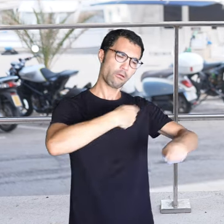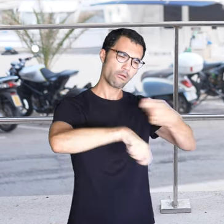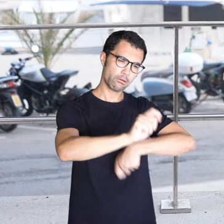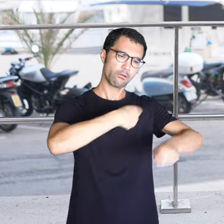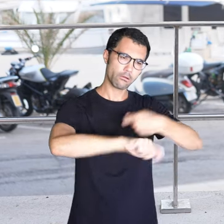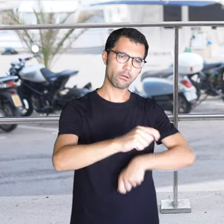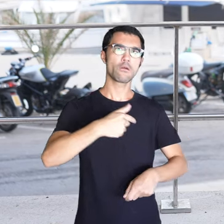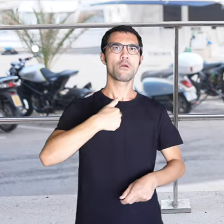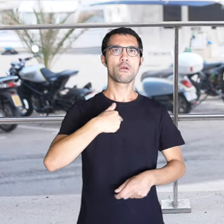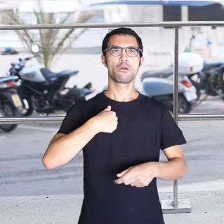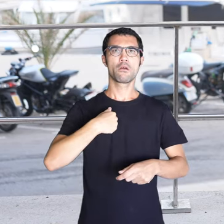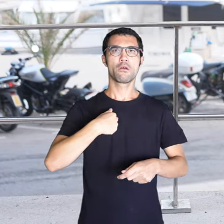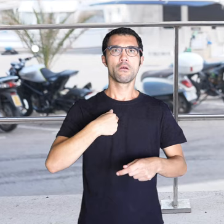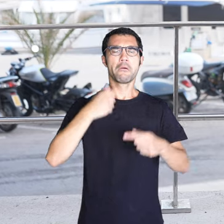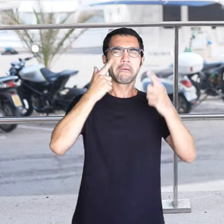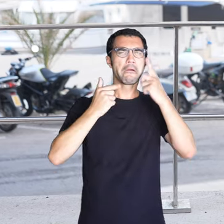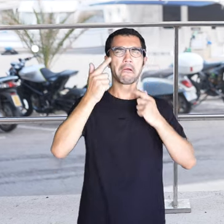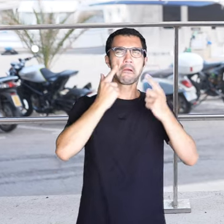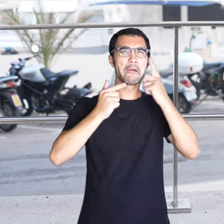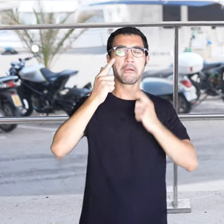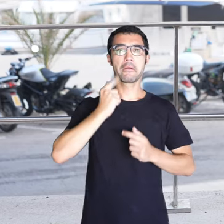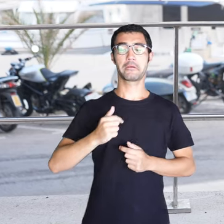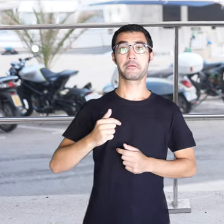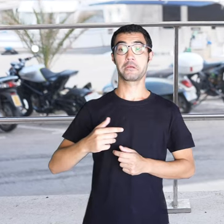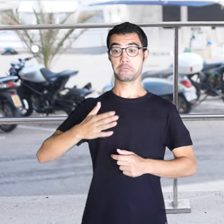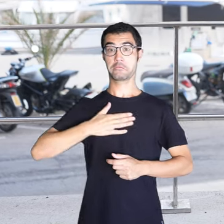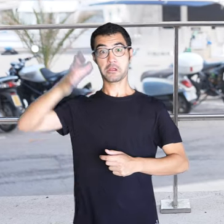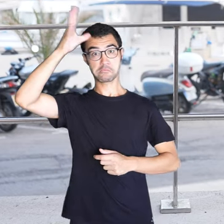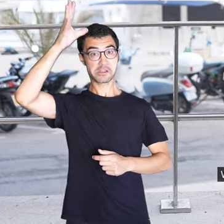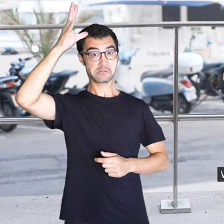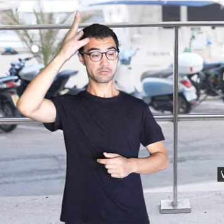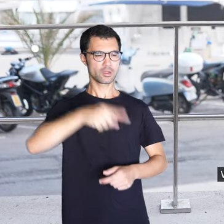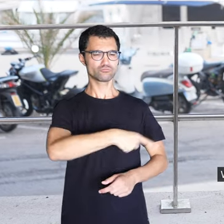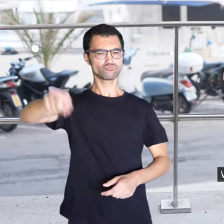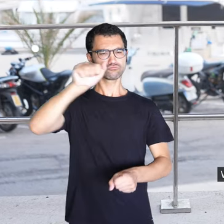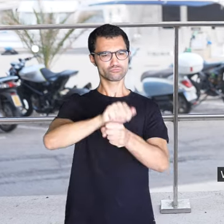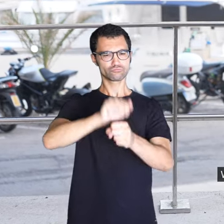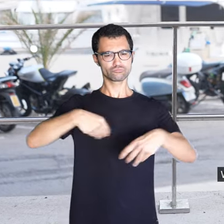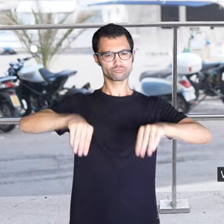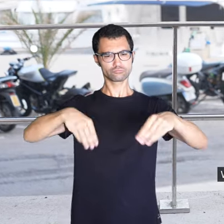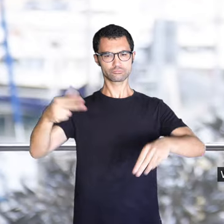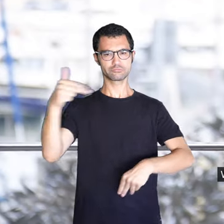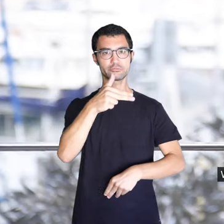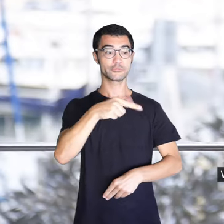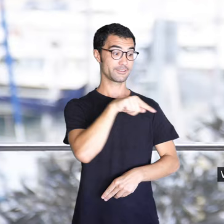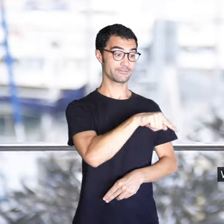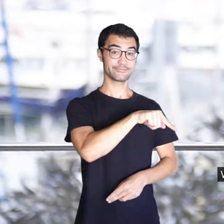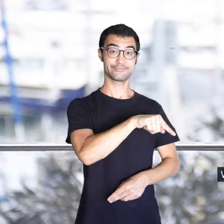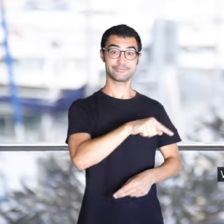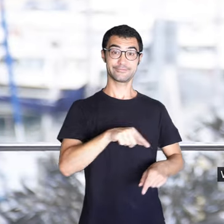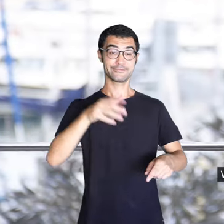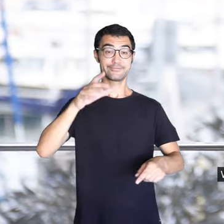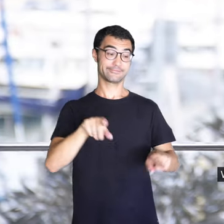Perquè una germana meva era més vella i va dir que ella no hi volia anar. I estàvem assegudes a una escala. I ma